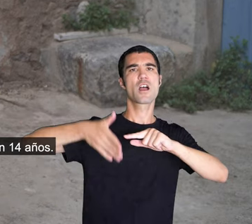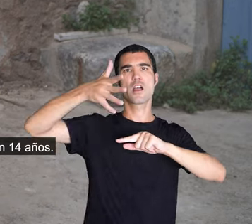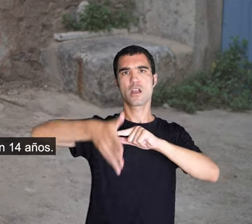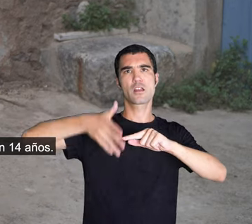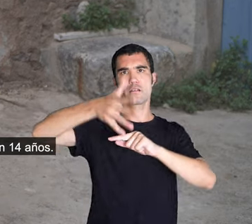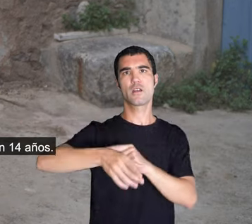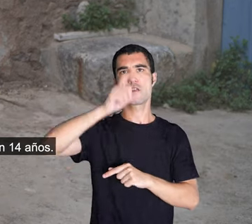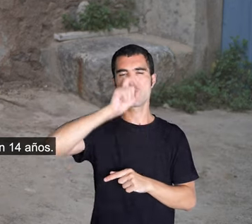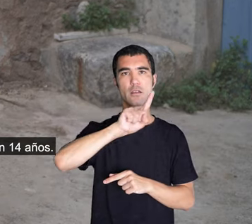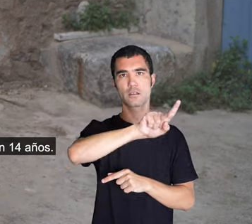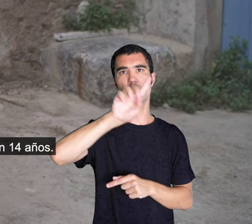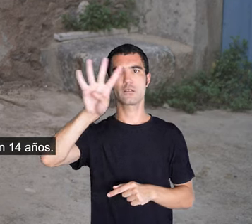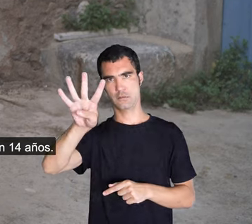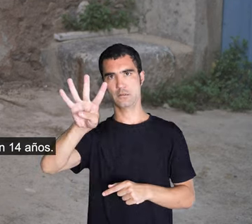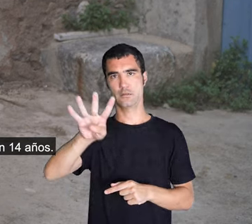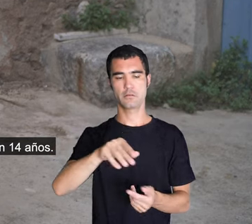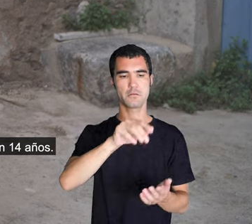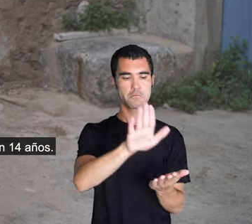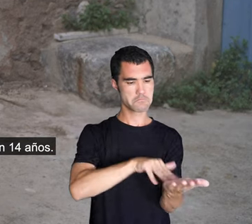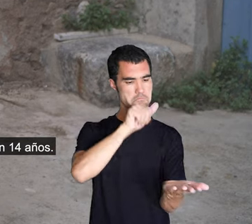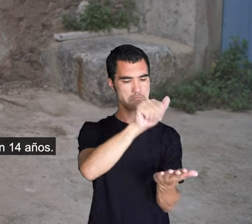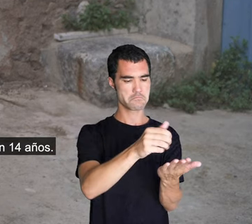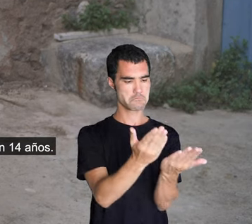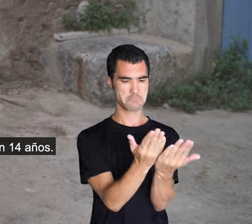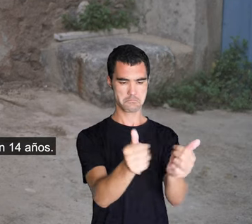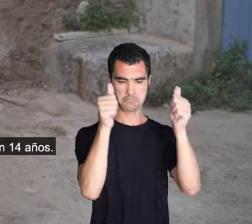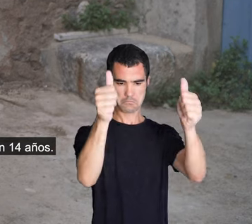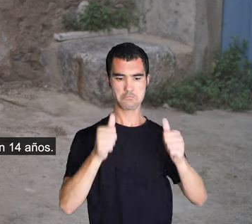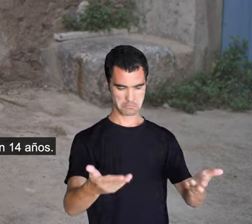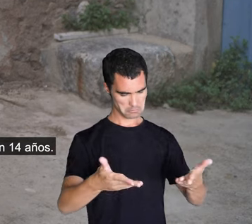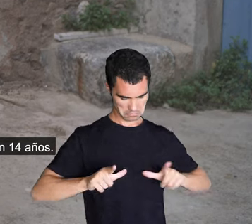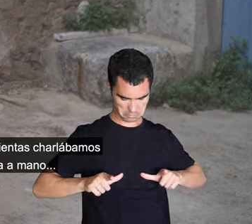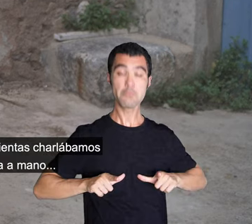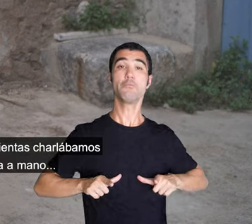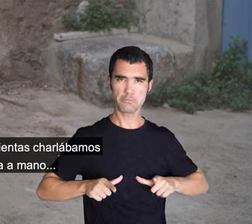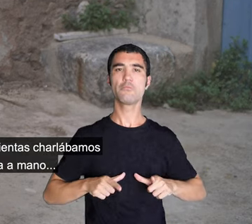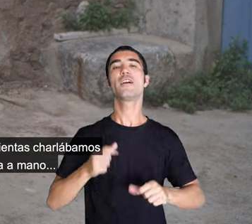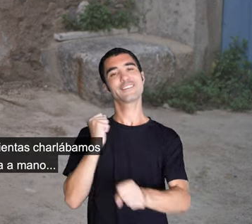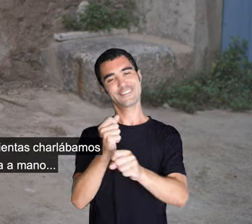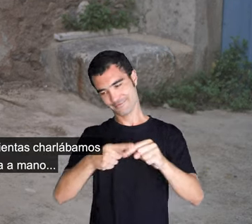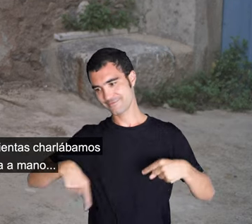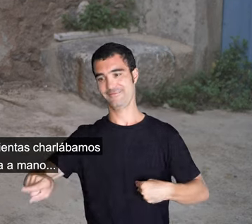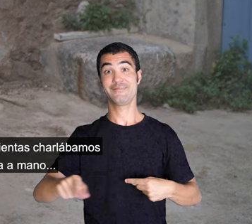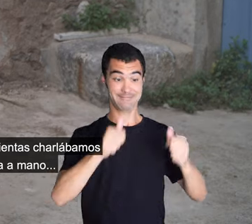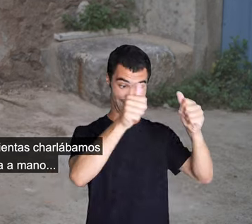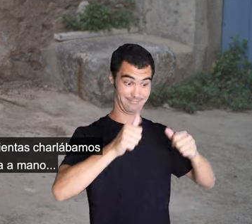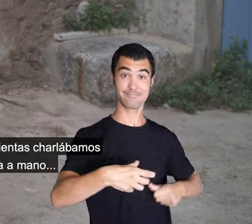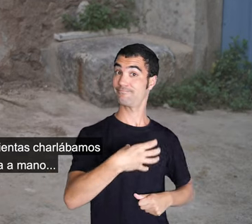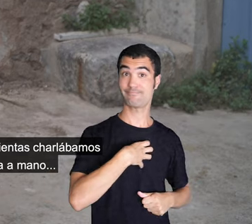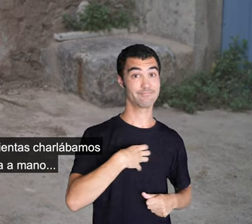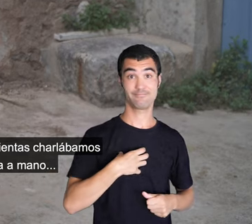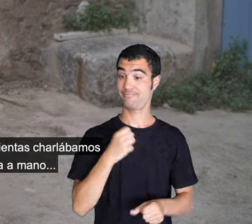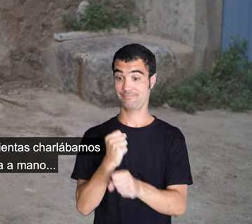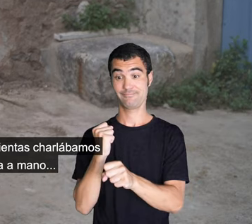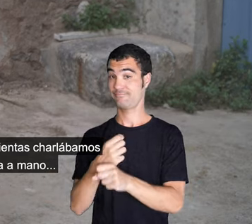amb 14 anys, que mos daren el certificat d'estudis i van poder anar a fer feina, perquè fins que no tenia el certificat no podies anar a